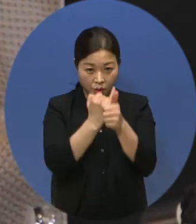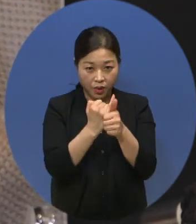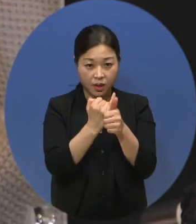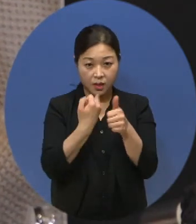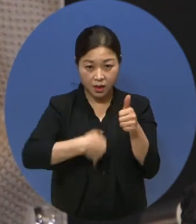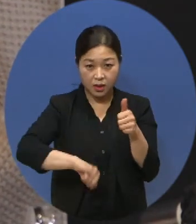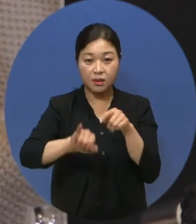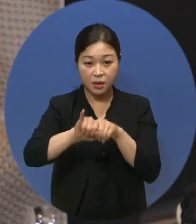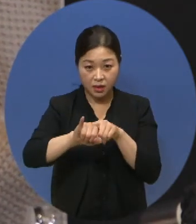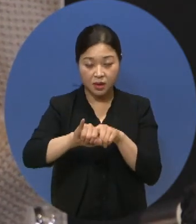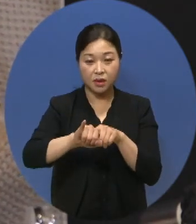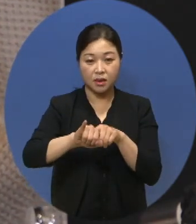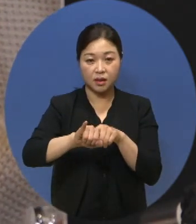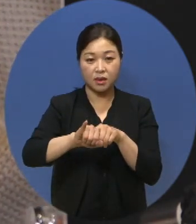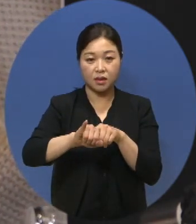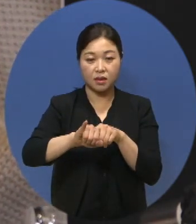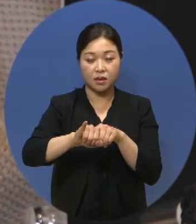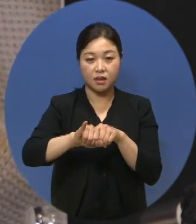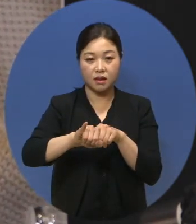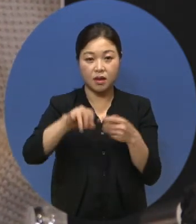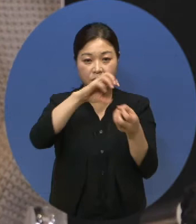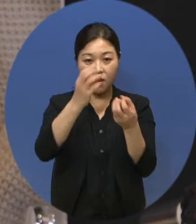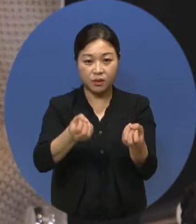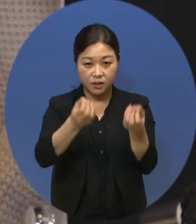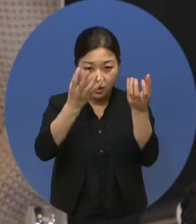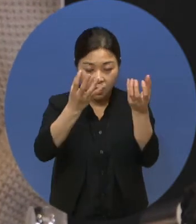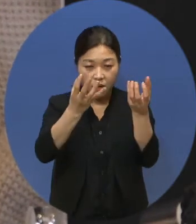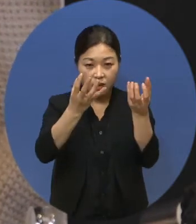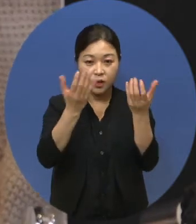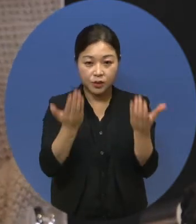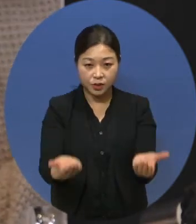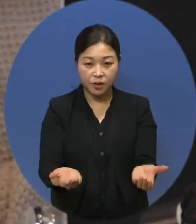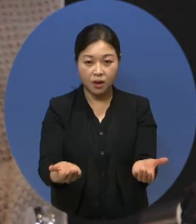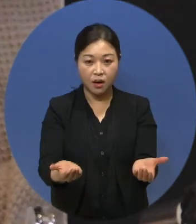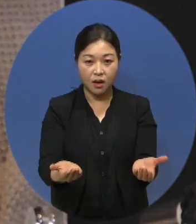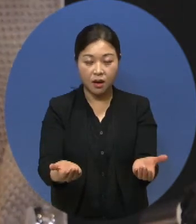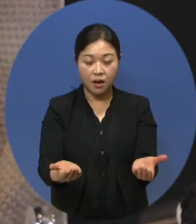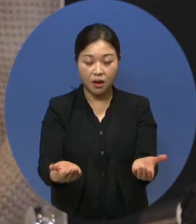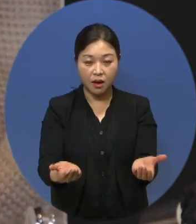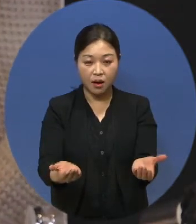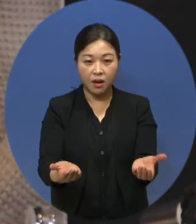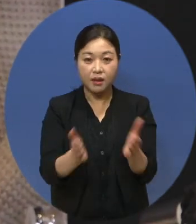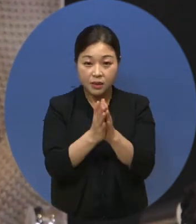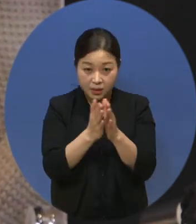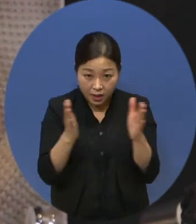딸이 명절 연휴가 시작되면서 이제 빈자리가 느껴지기 때문에